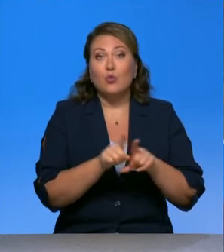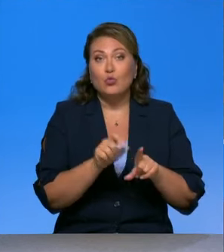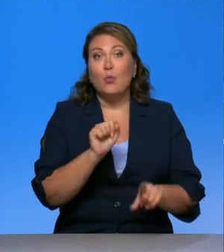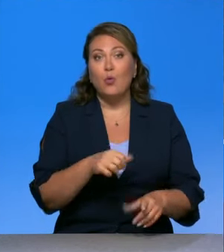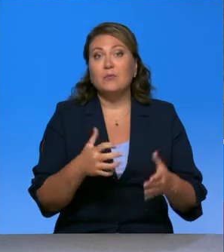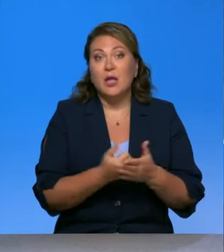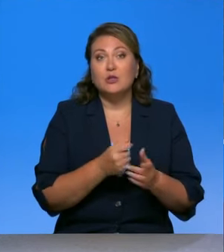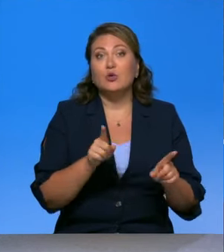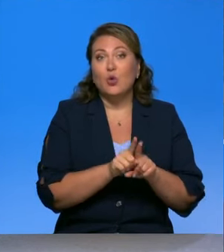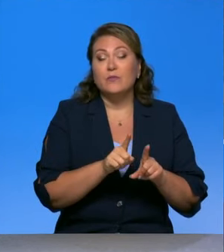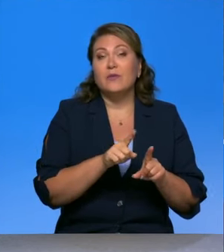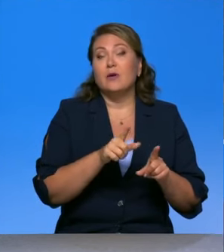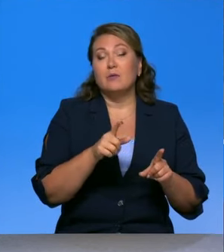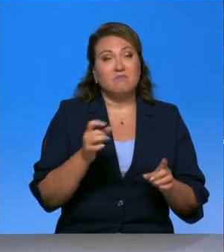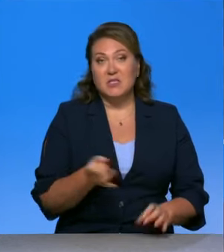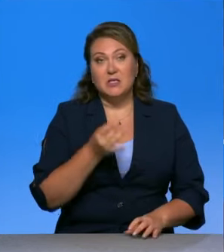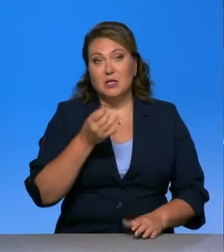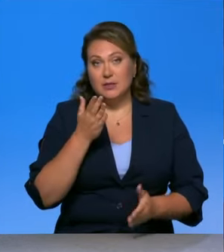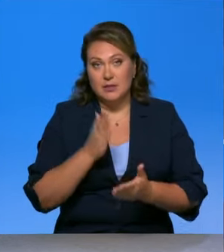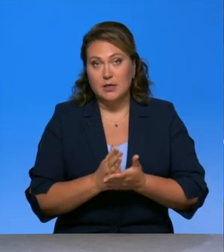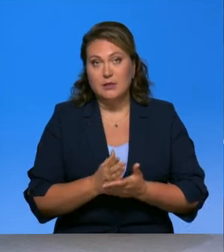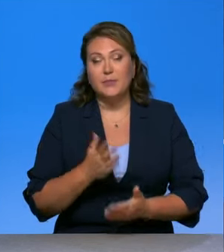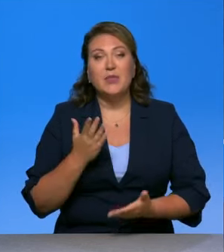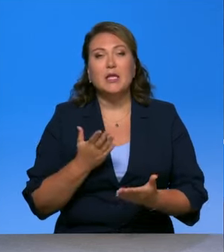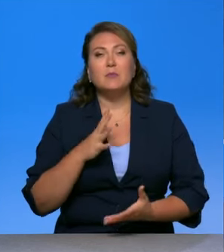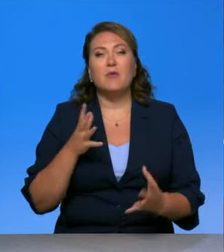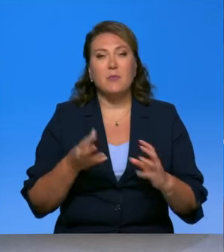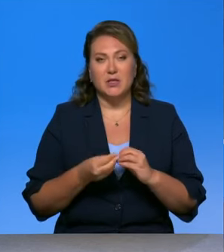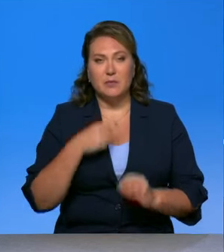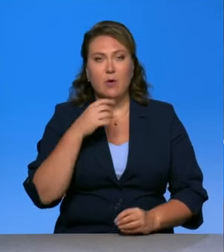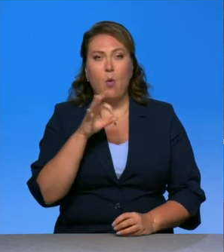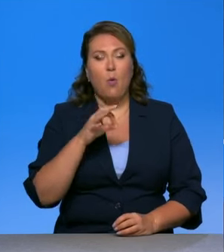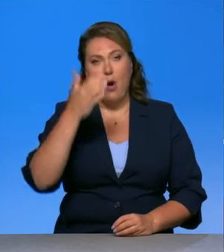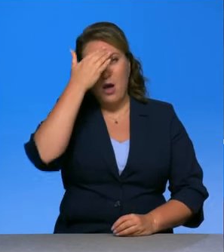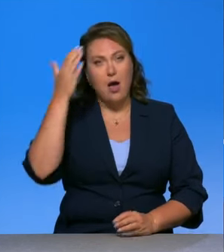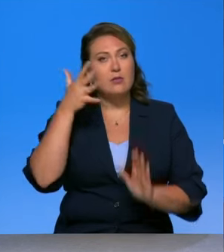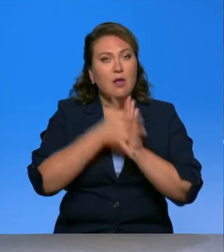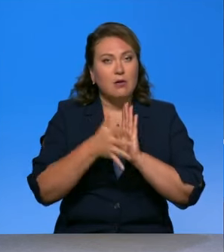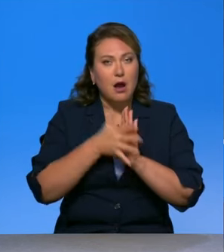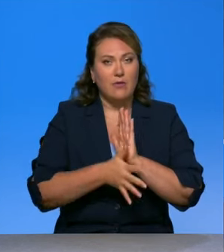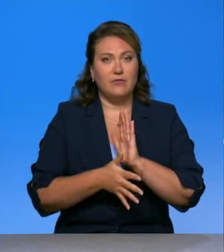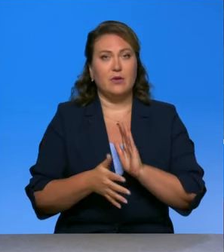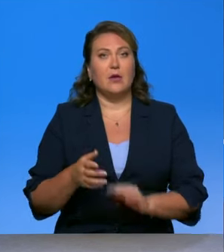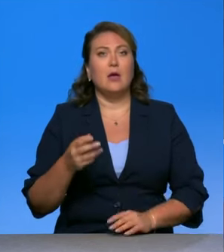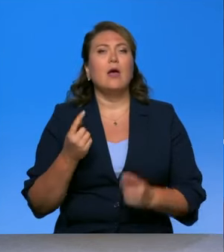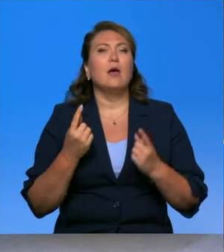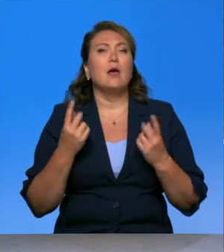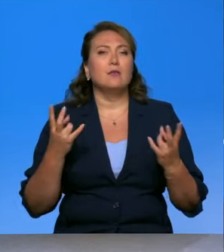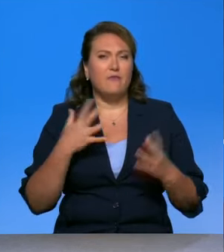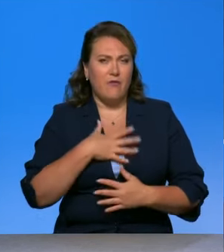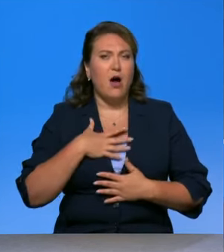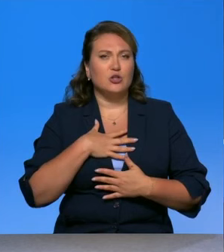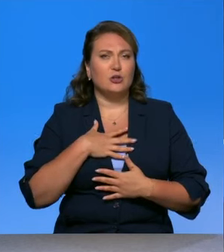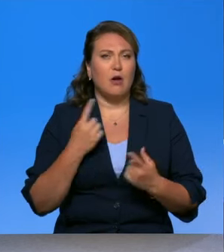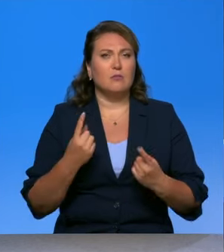деревне. Если мы говорим о, в принципе, да, этнографии и вообще изучении, это достаточно важно, потому что даже вот те